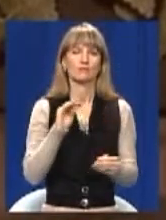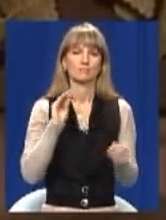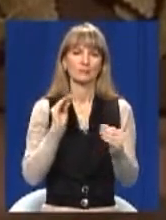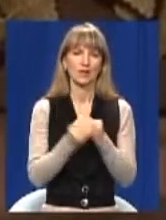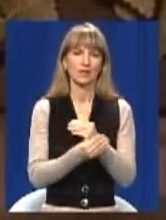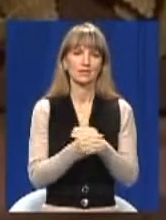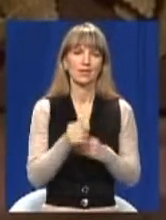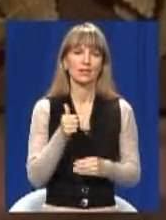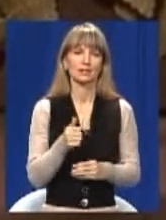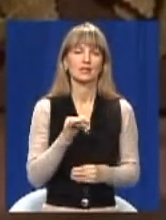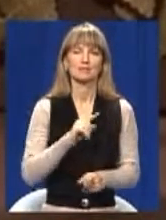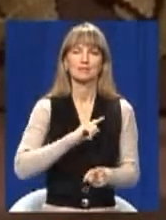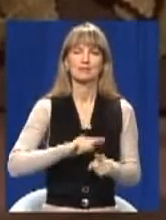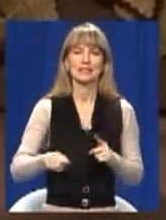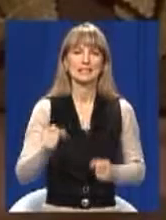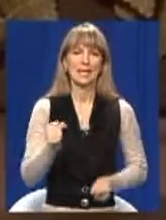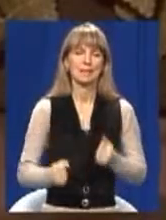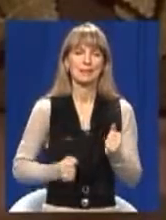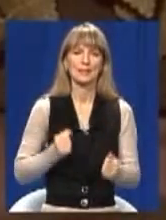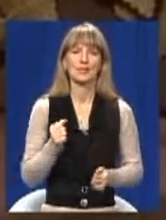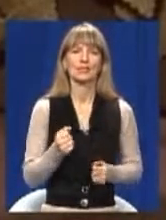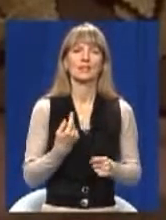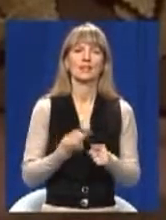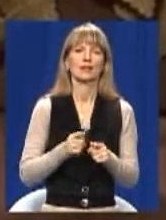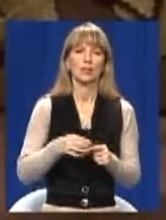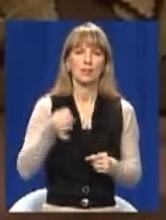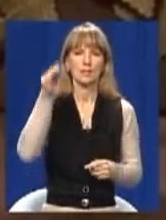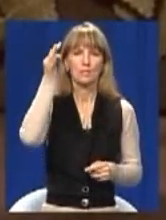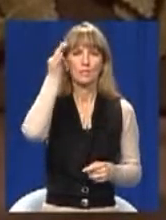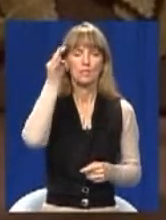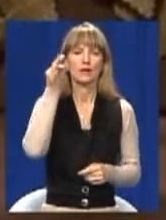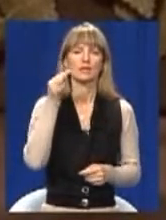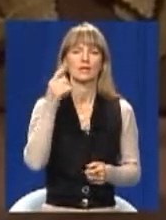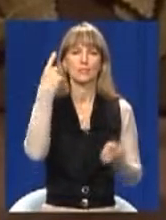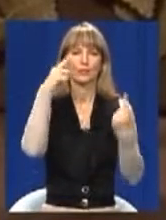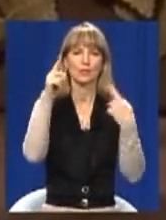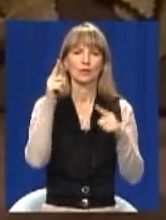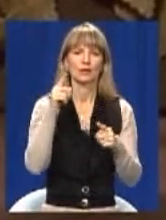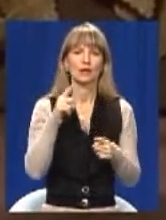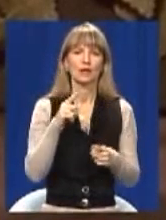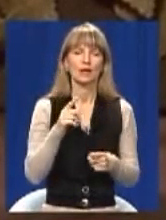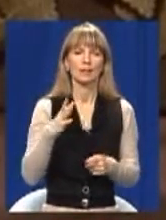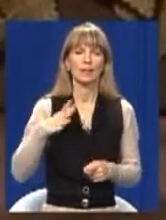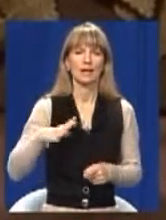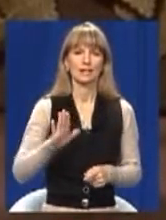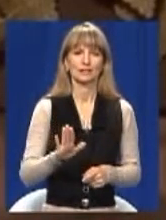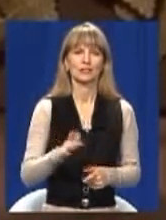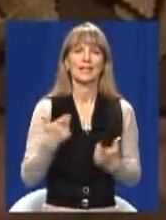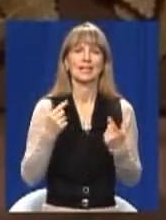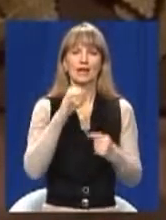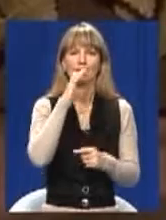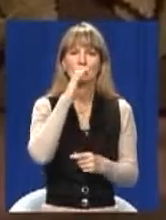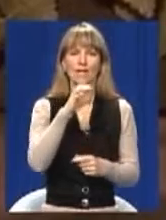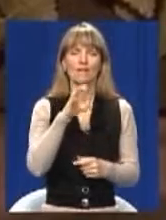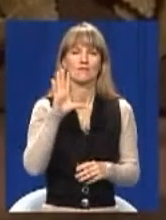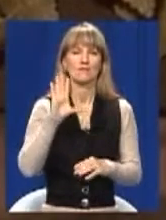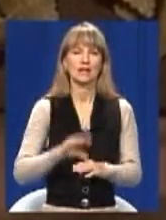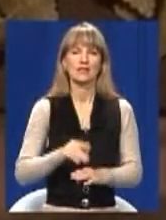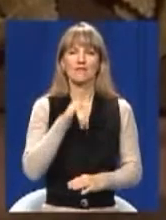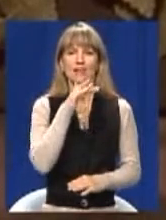ховатися та швидко бігати. Тож пам'ятаєте отой мультик? Ану, постривай. Де вовк весь